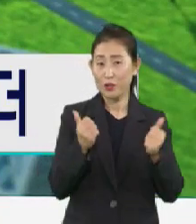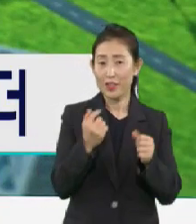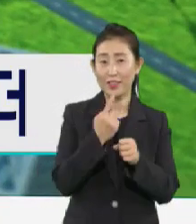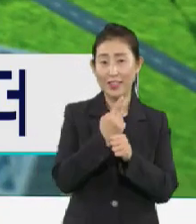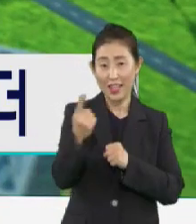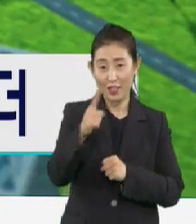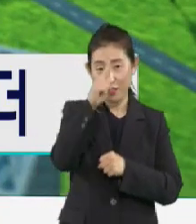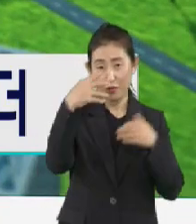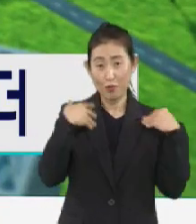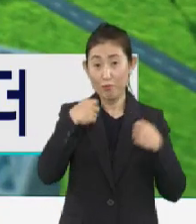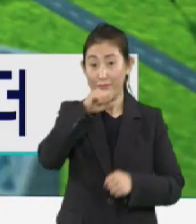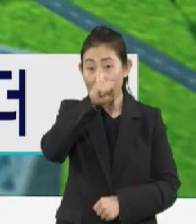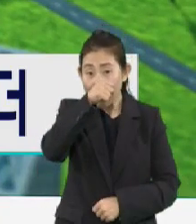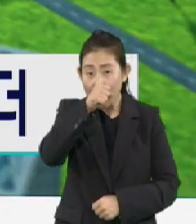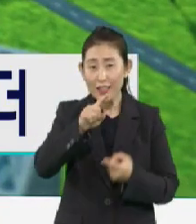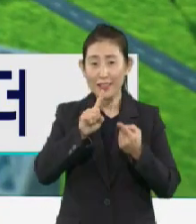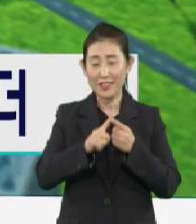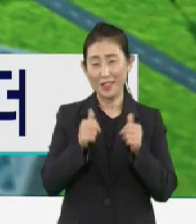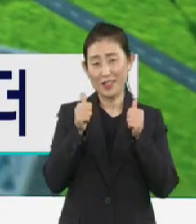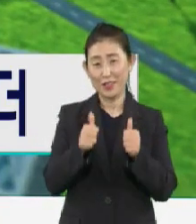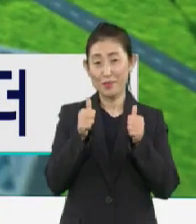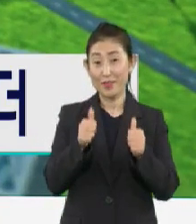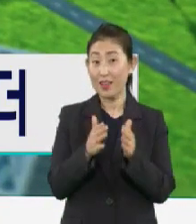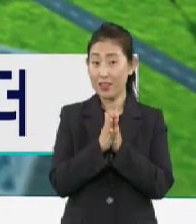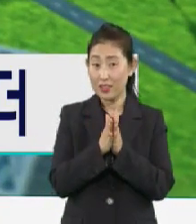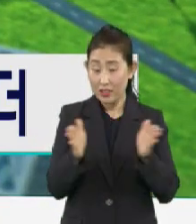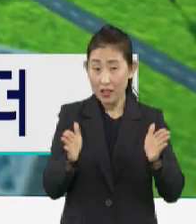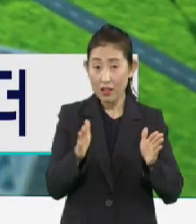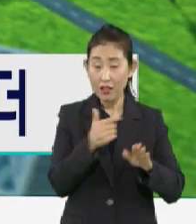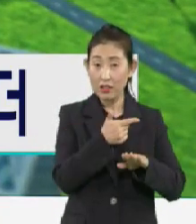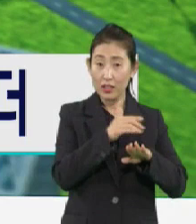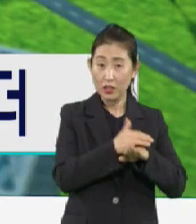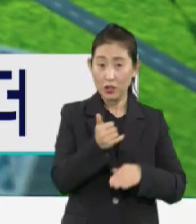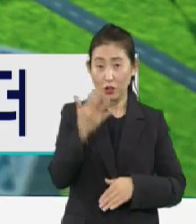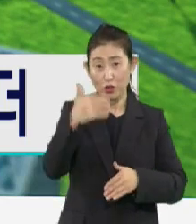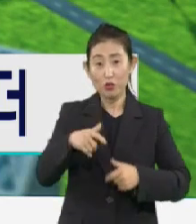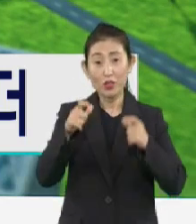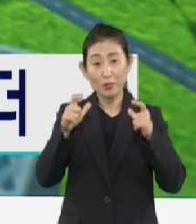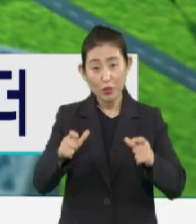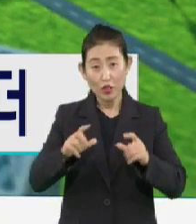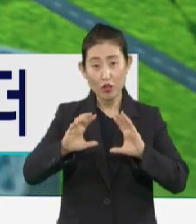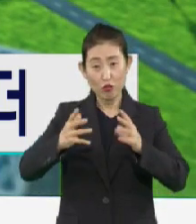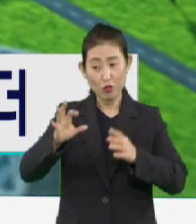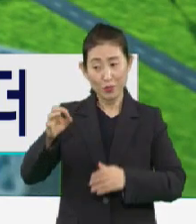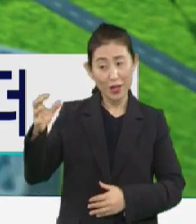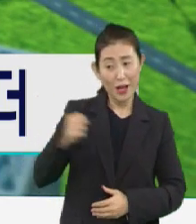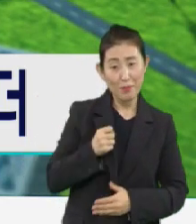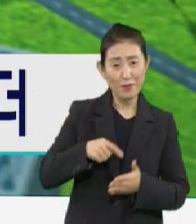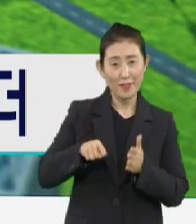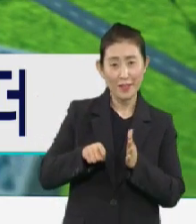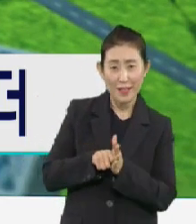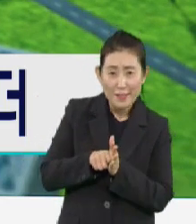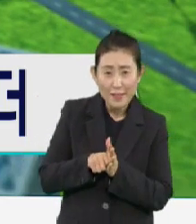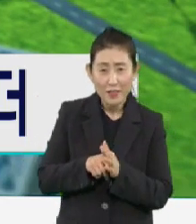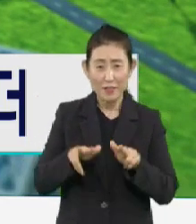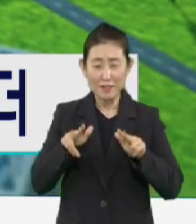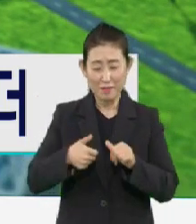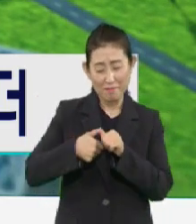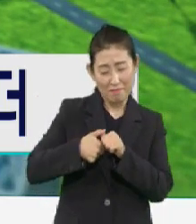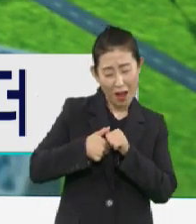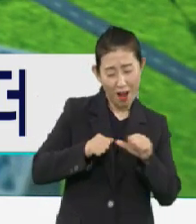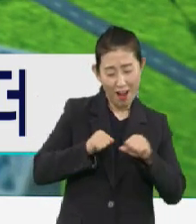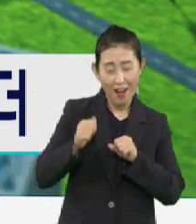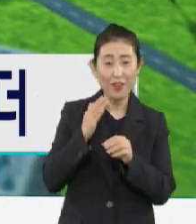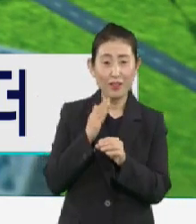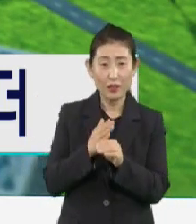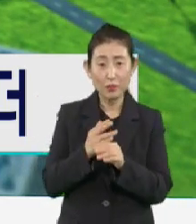국회가 내년도 정부 예산안에 대한 심의에 돌입한 가운데 대전 세종 충남도 국비 확보를 위한 총성 없는 전쟁에